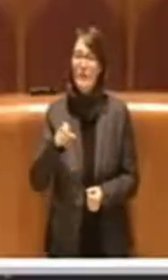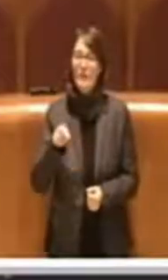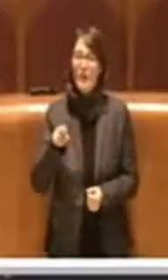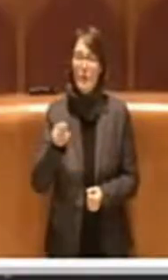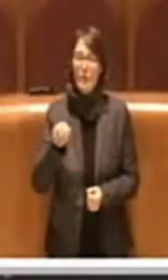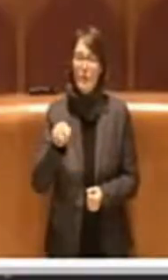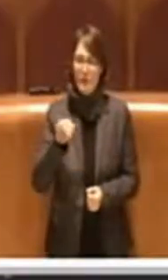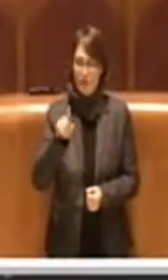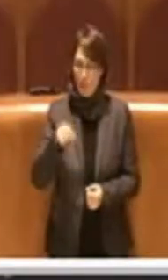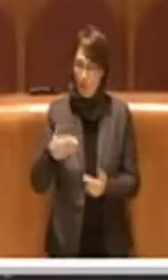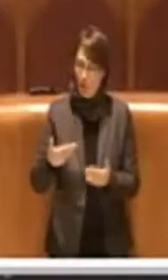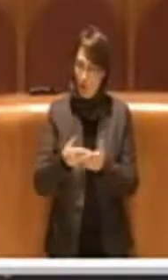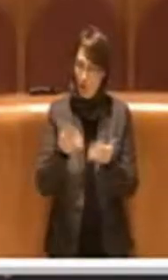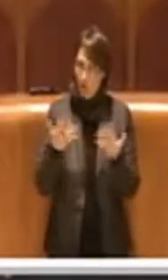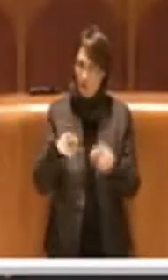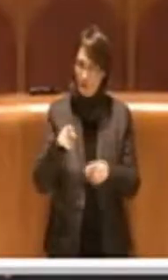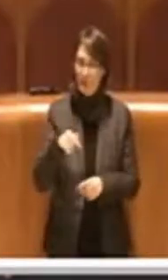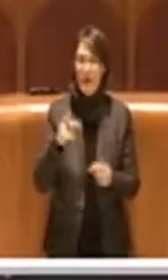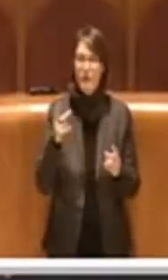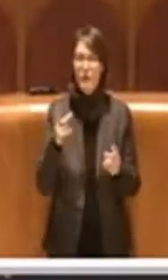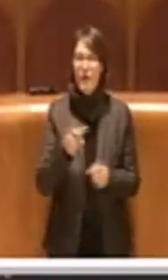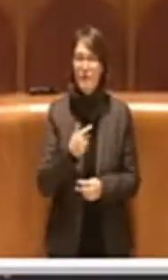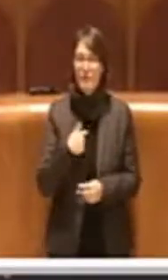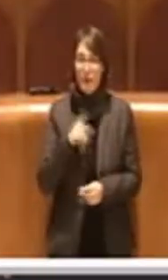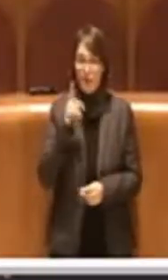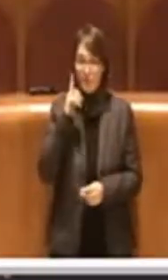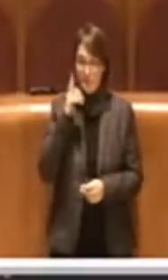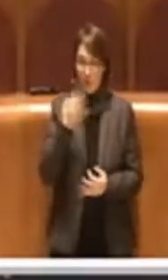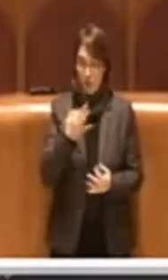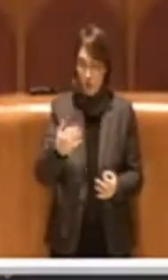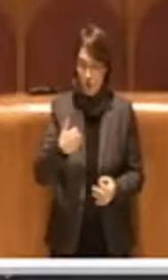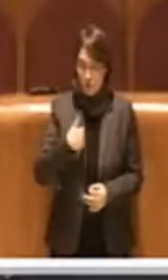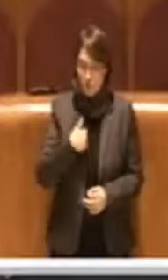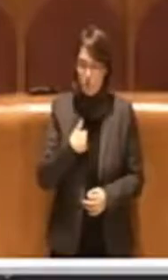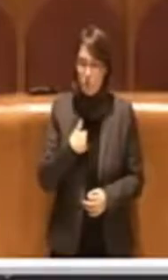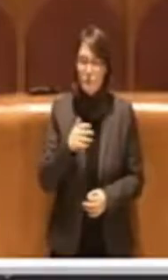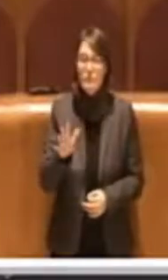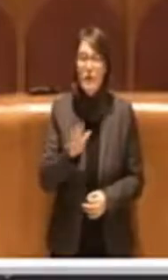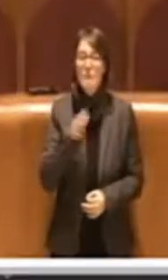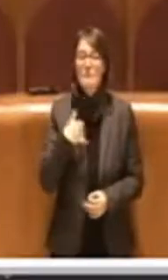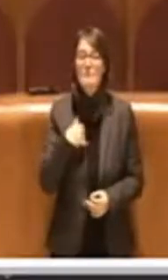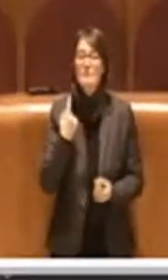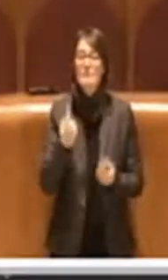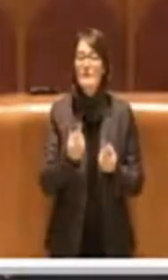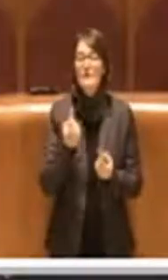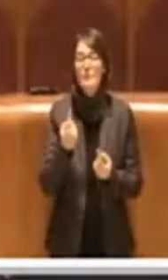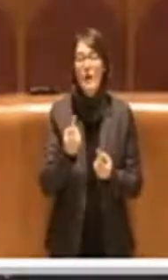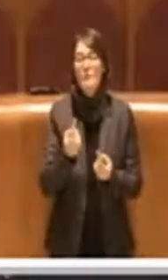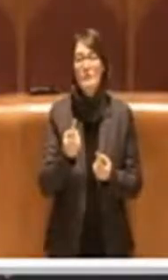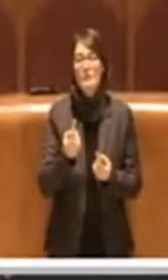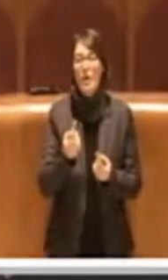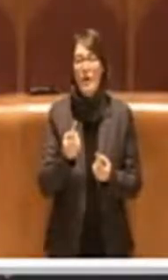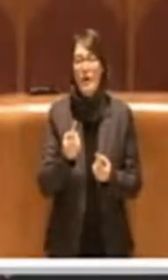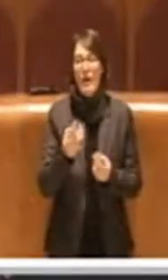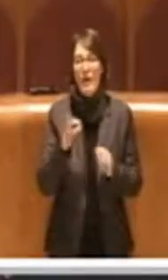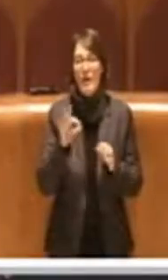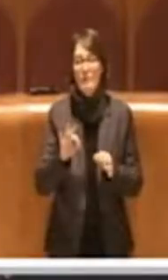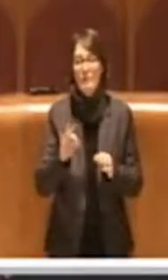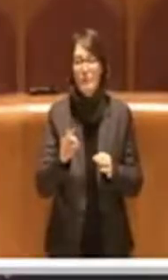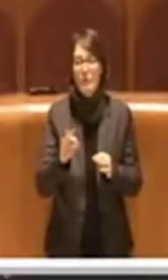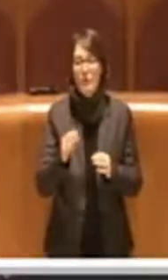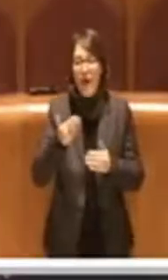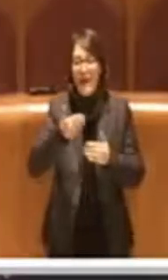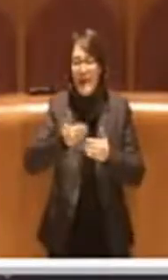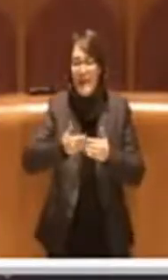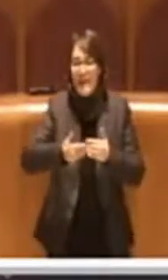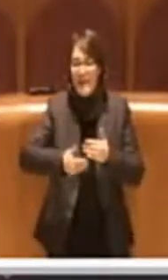La questione rimane limitata a, come molto correttamente ha spiegato il consigliere De Priamo, all'anonimato,